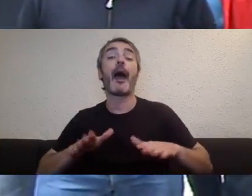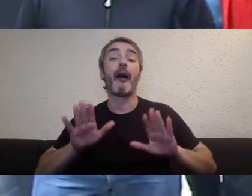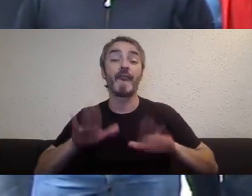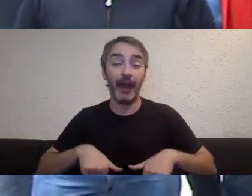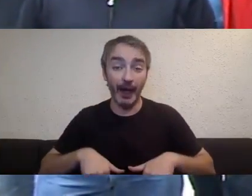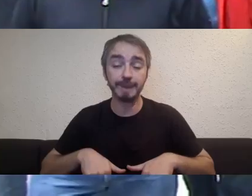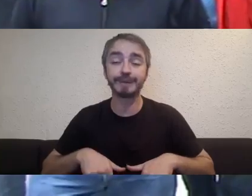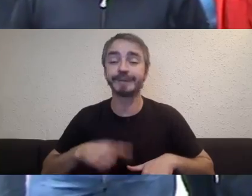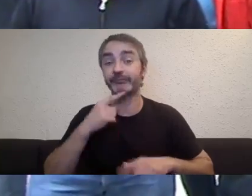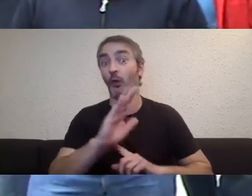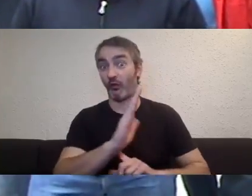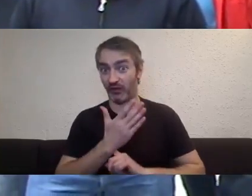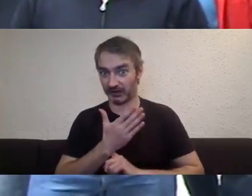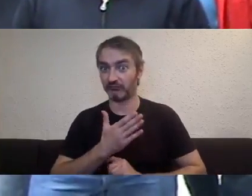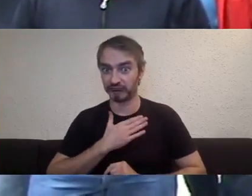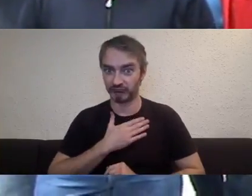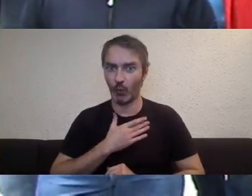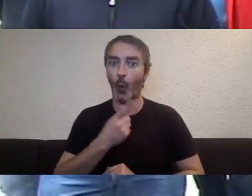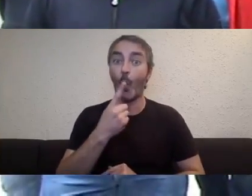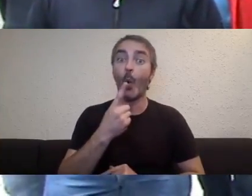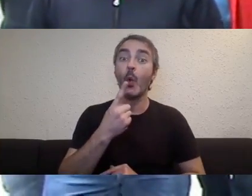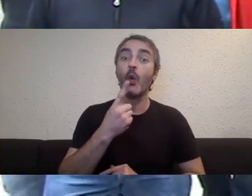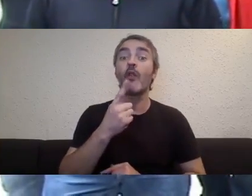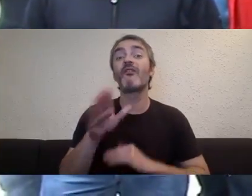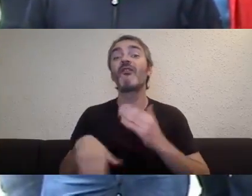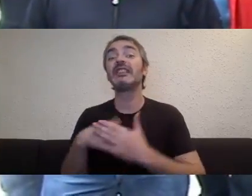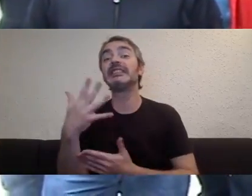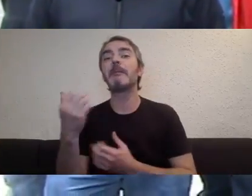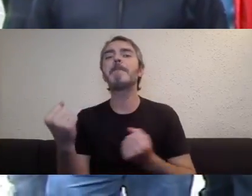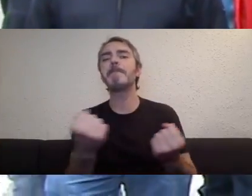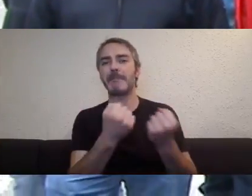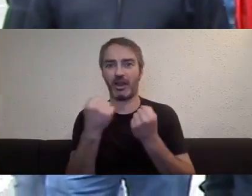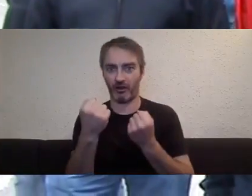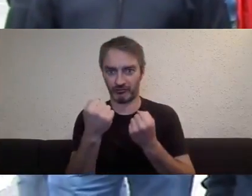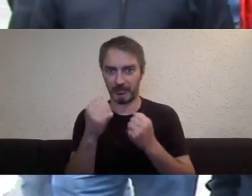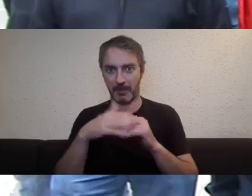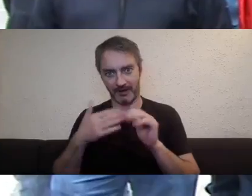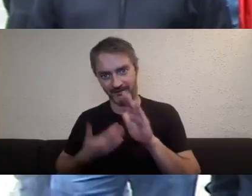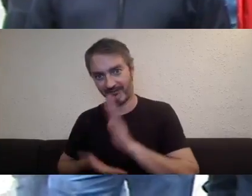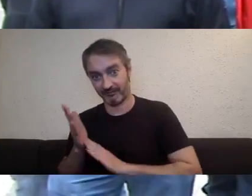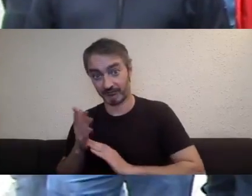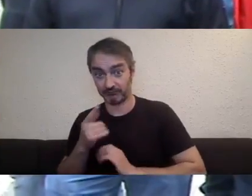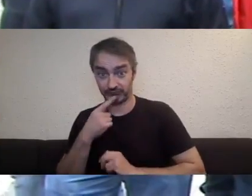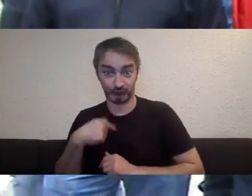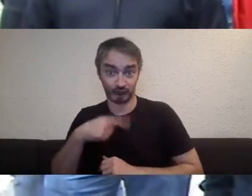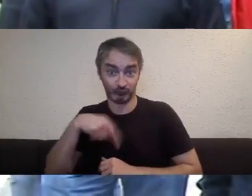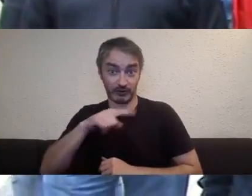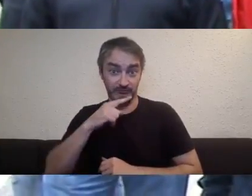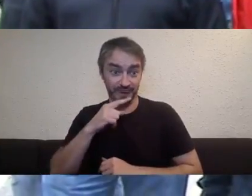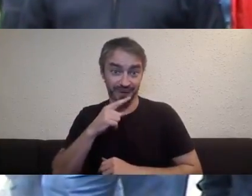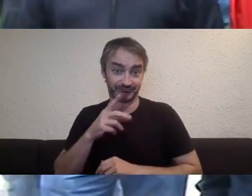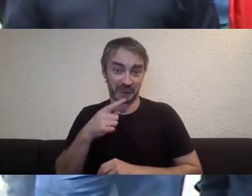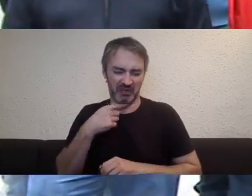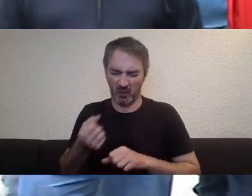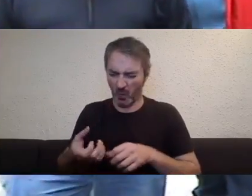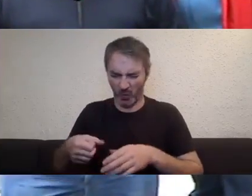oferien entre 1 i 5 milions per marxar d'aquí, i bueno, la resposta va ser tirar-los un cubell de balcó,